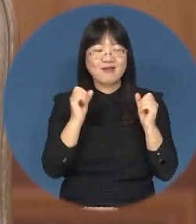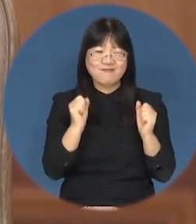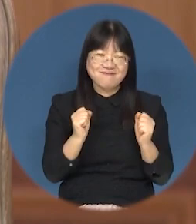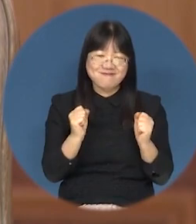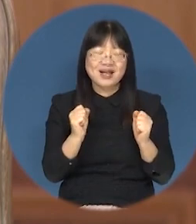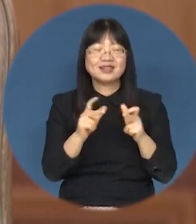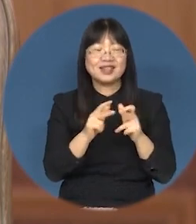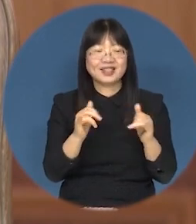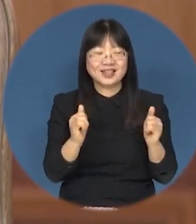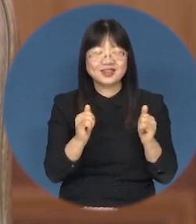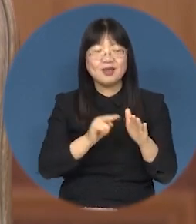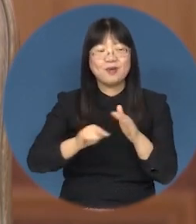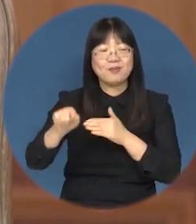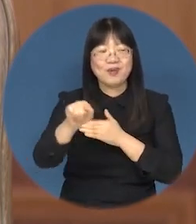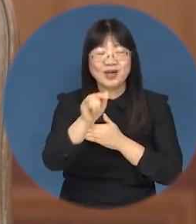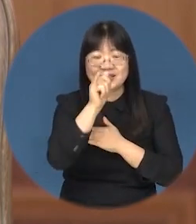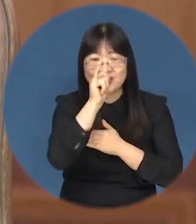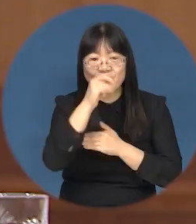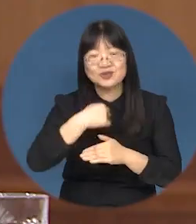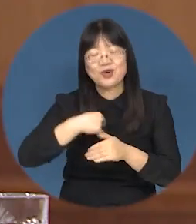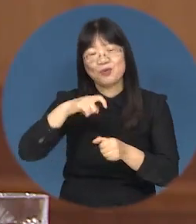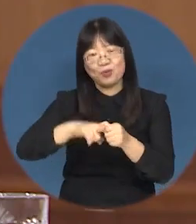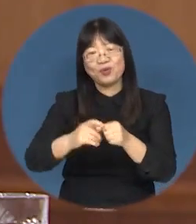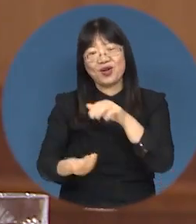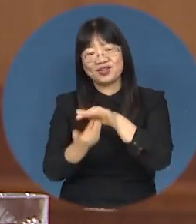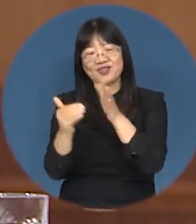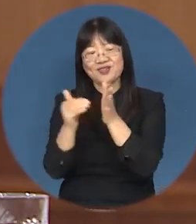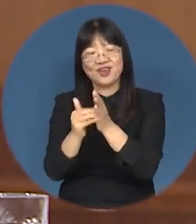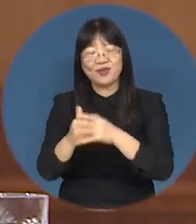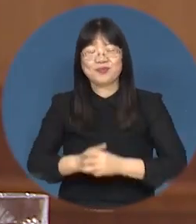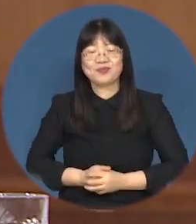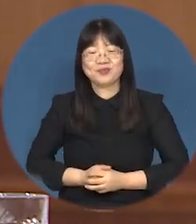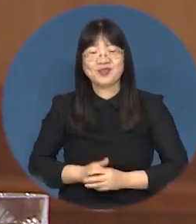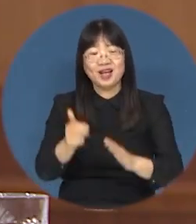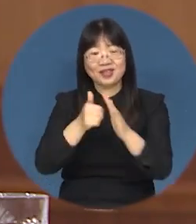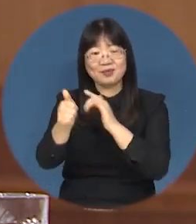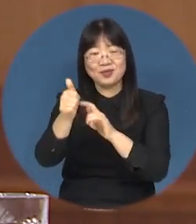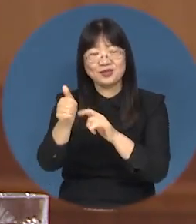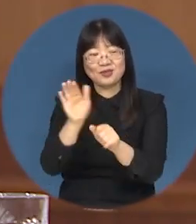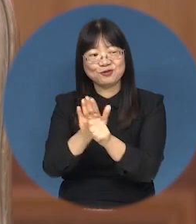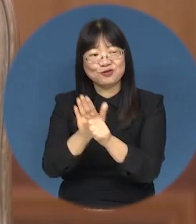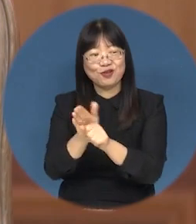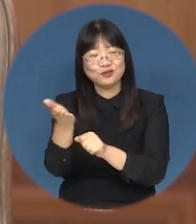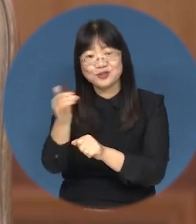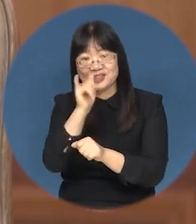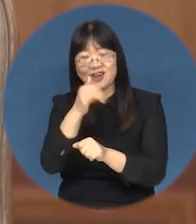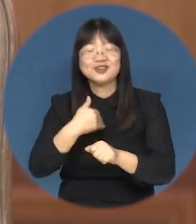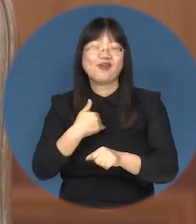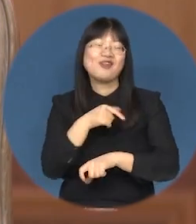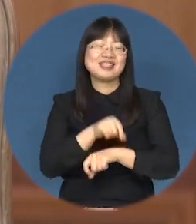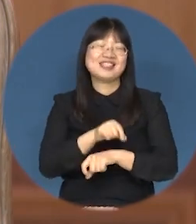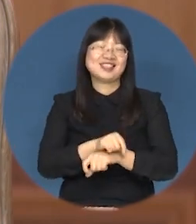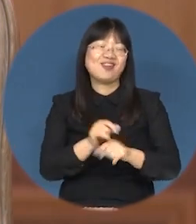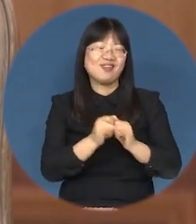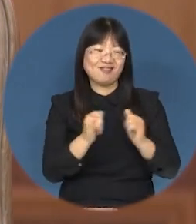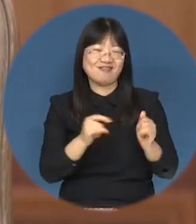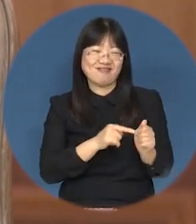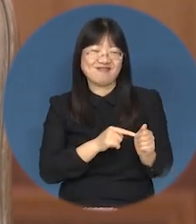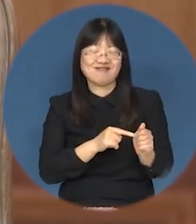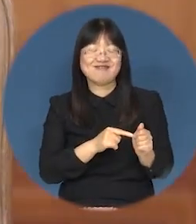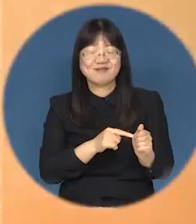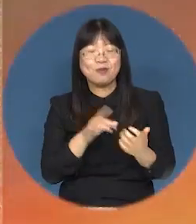아, 제가 목표했던 만은 이뤘다. 그게 그래, 대표님께서 예. 후원하신 거예요? 그러면? 저희 직원입니다. 저희 아.